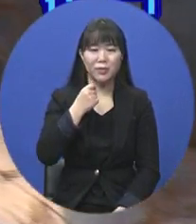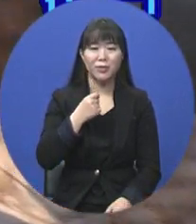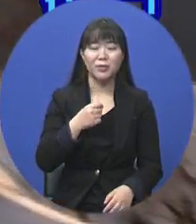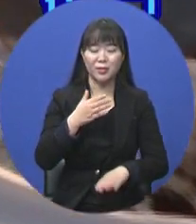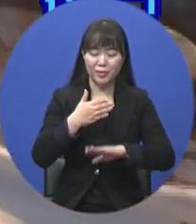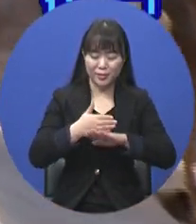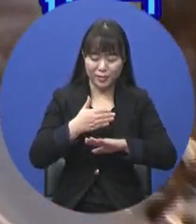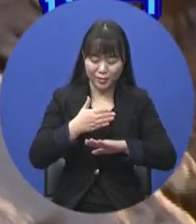감사합니다